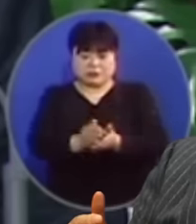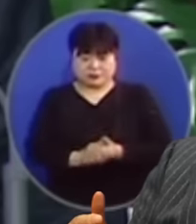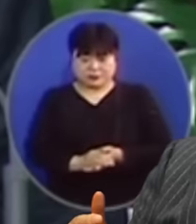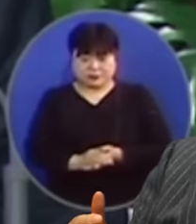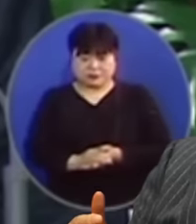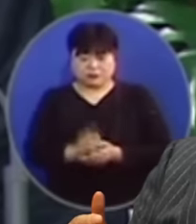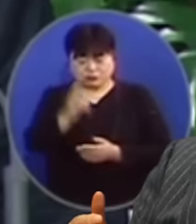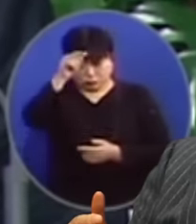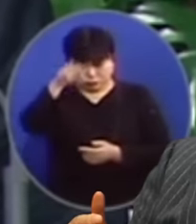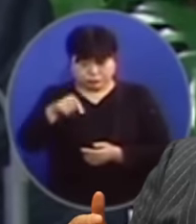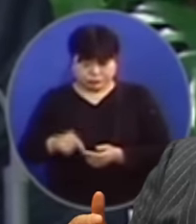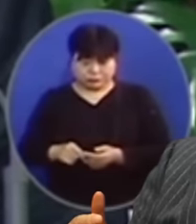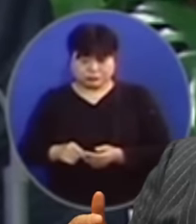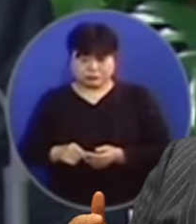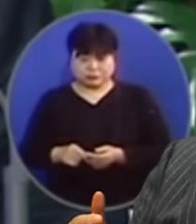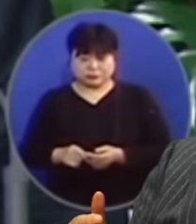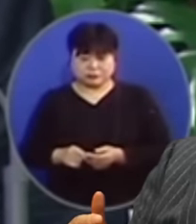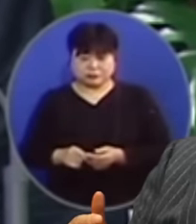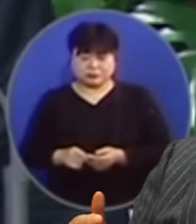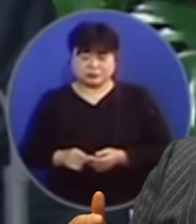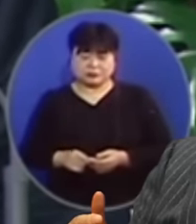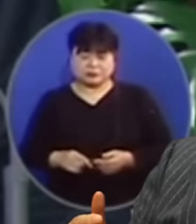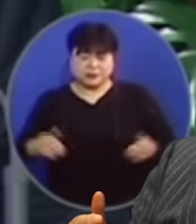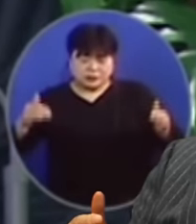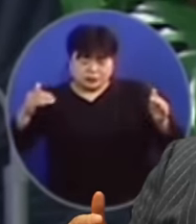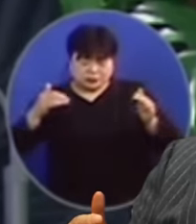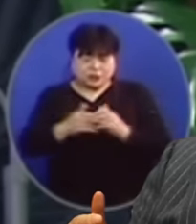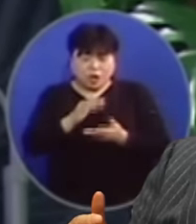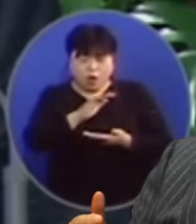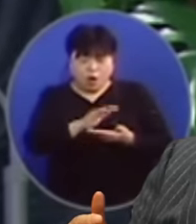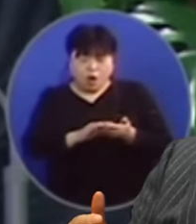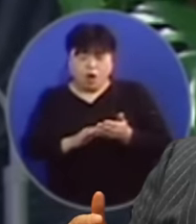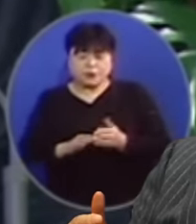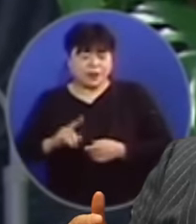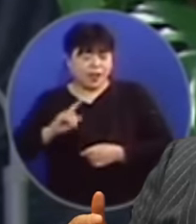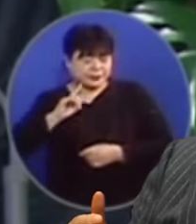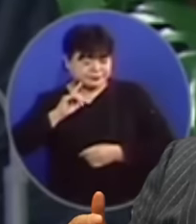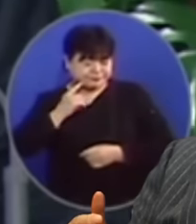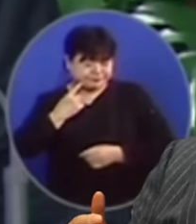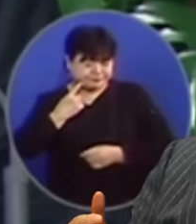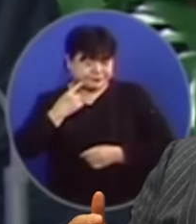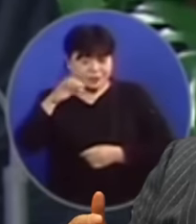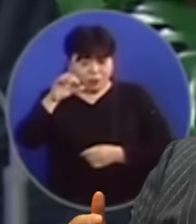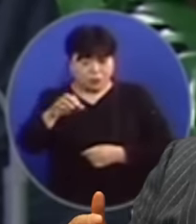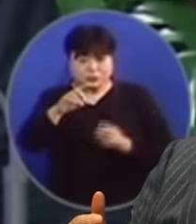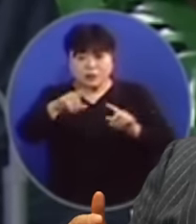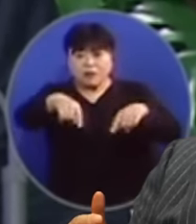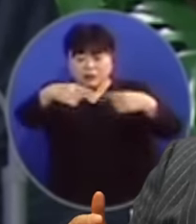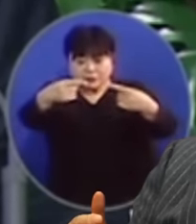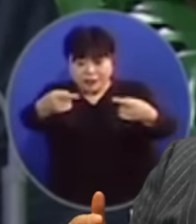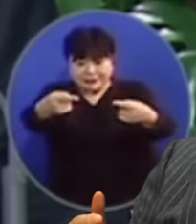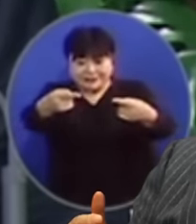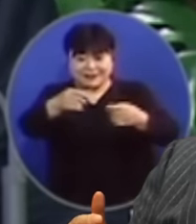떠나니 끝없는 공간을 지나서 엄청나게 아름다운 곳에 들어갔는데,